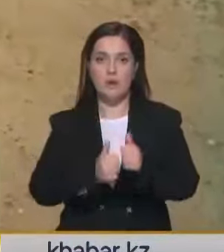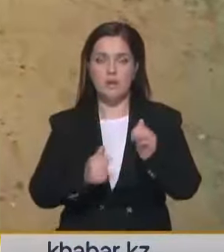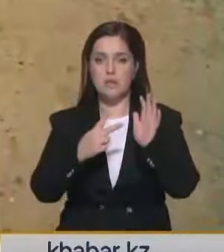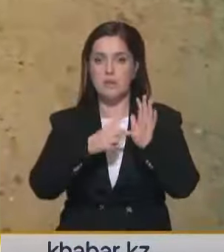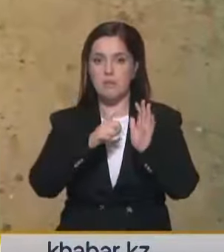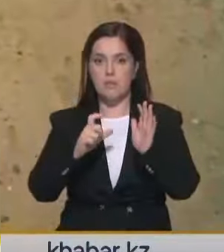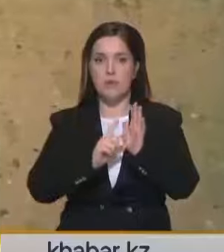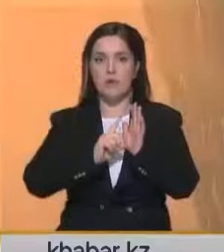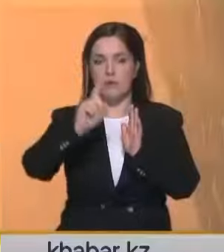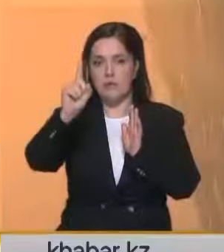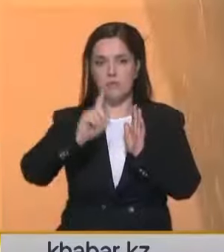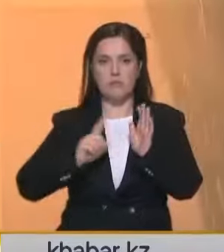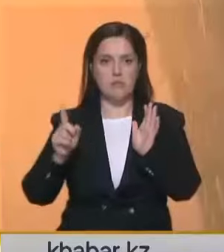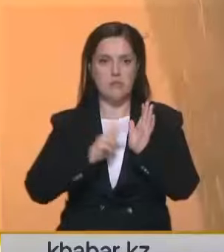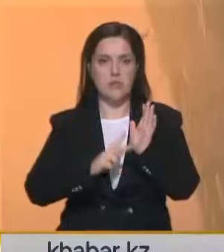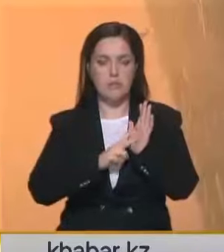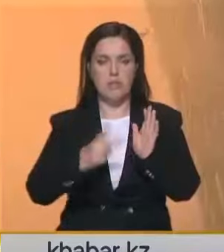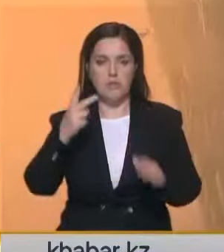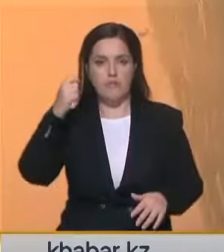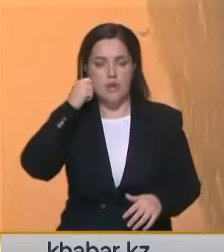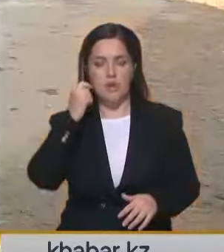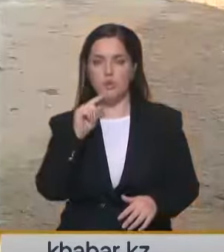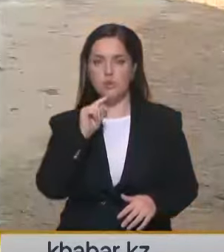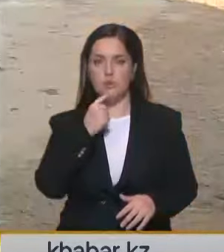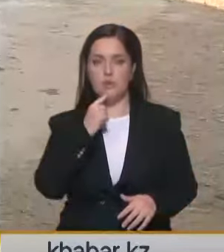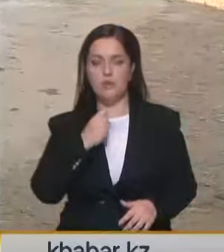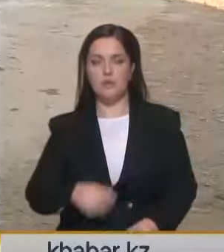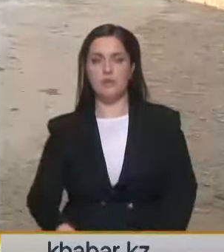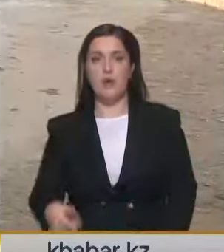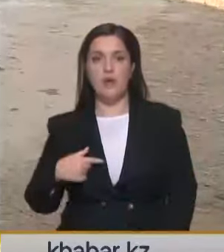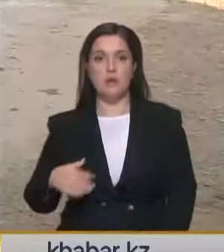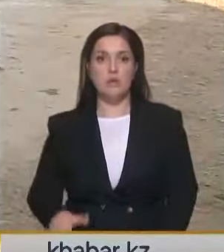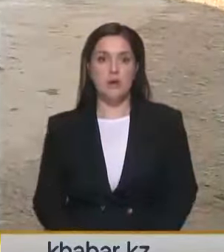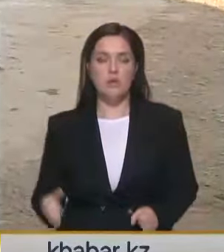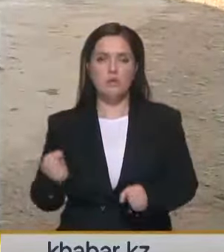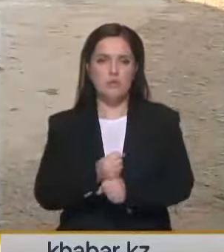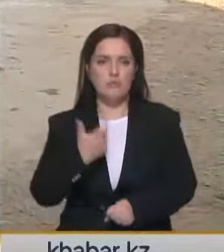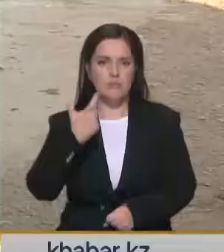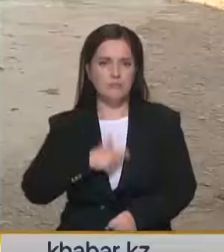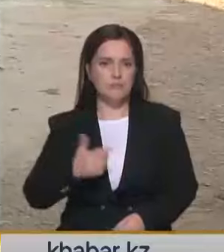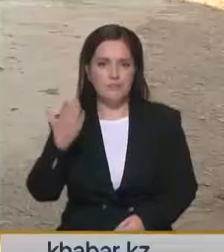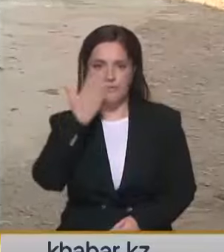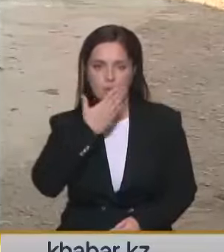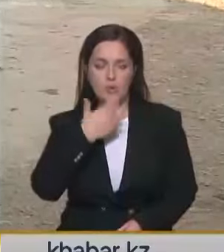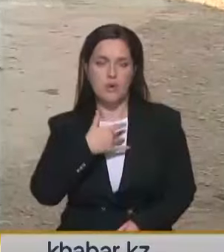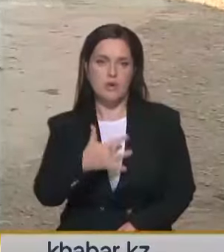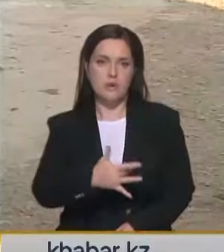7-го этажа дается 72-летней пенсионерке нелегко. Нога сломанная, вся больная, сердце, отдышка. Вот на прием надо